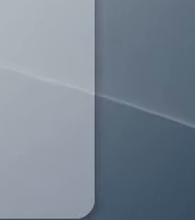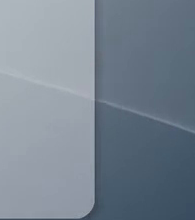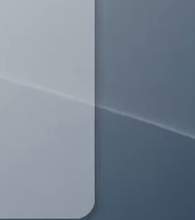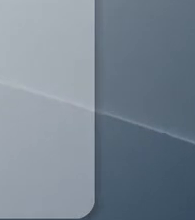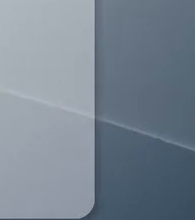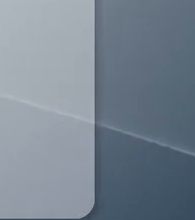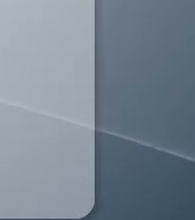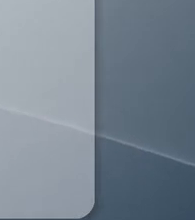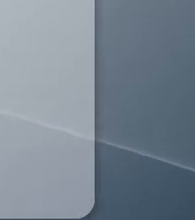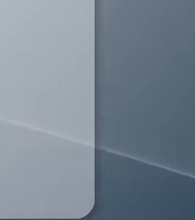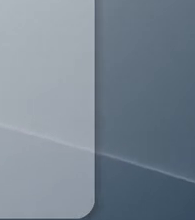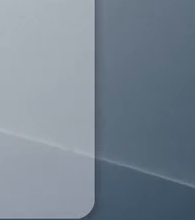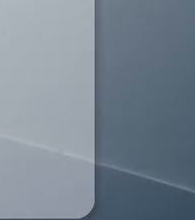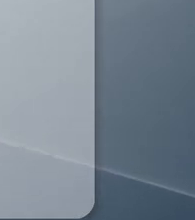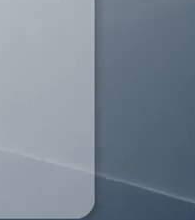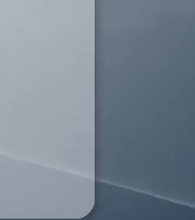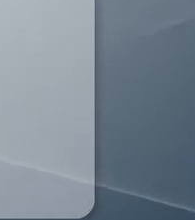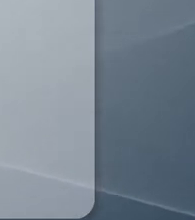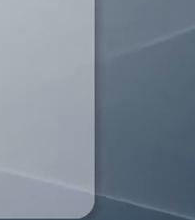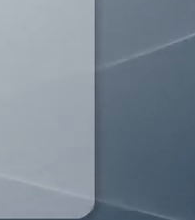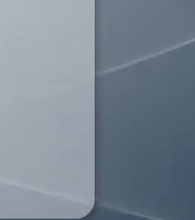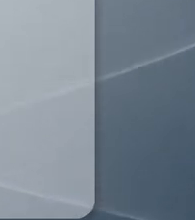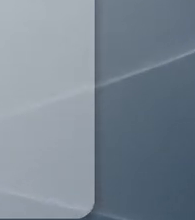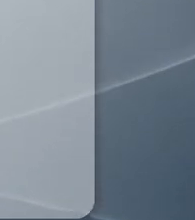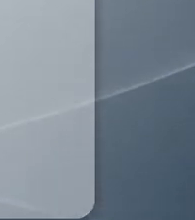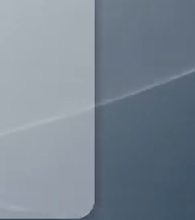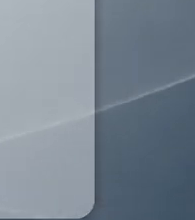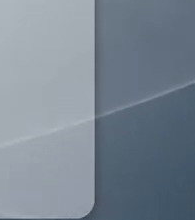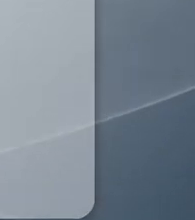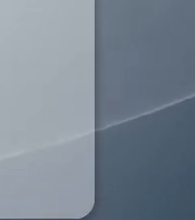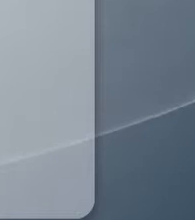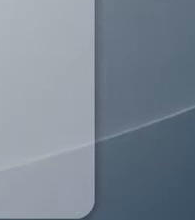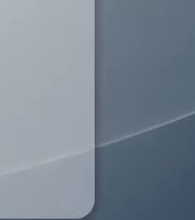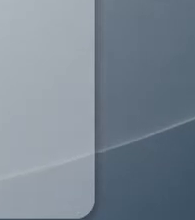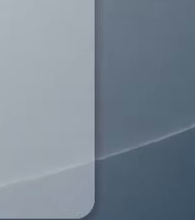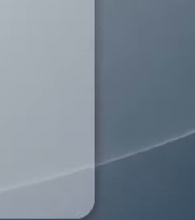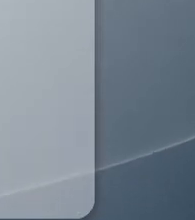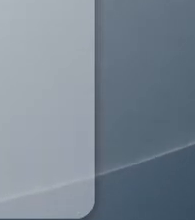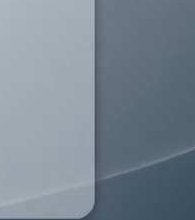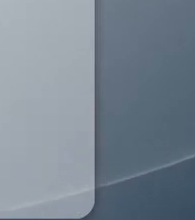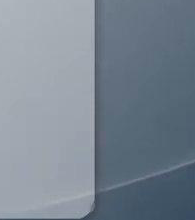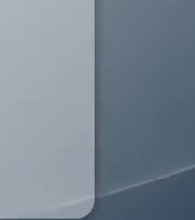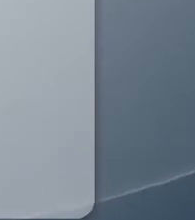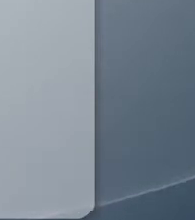오는 29일까지며 작품 접수는 8월 30일과 31일 이틀간 이루어집니다.